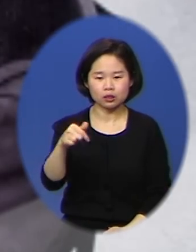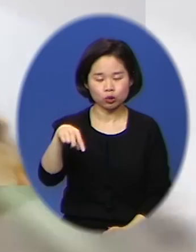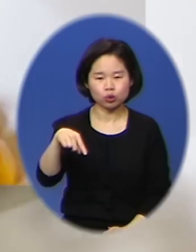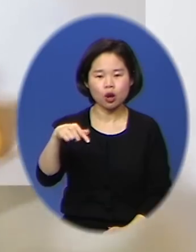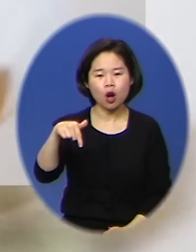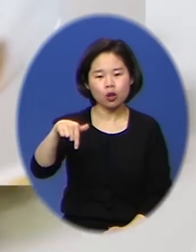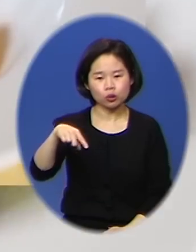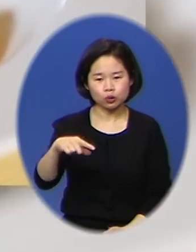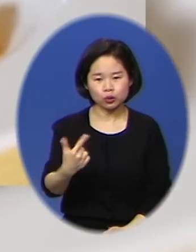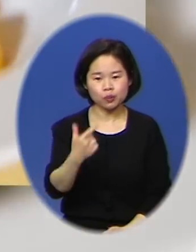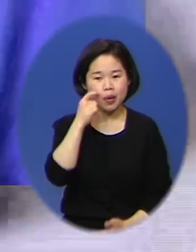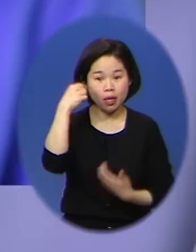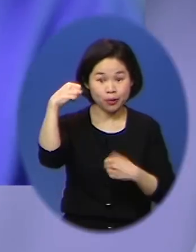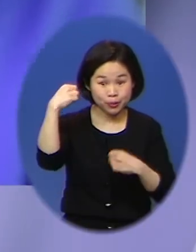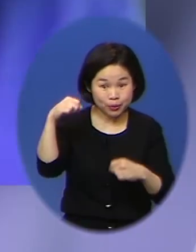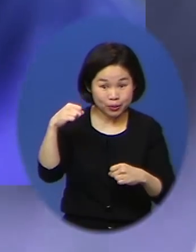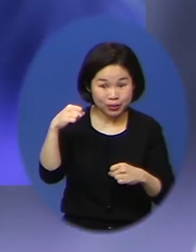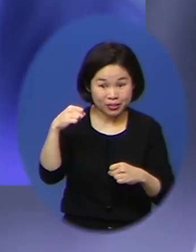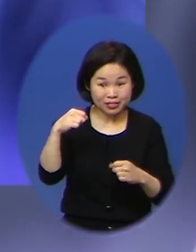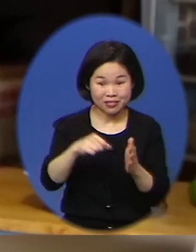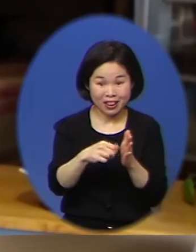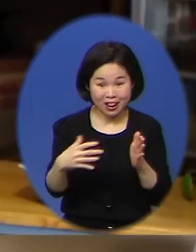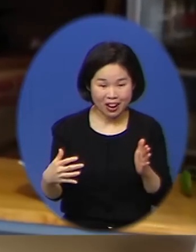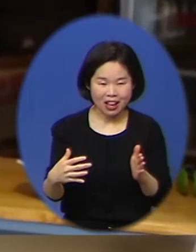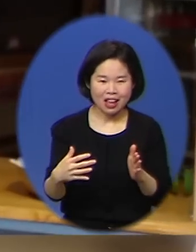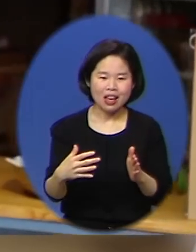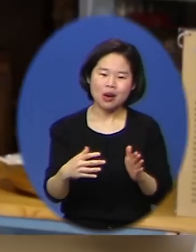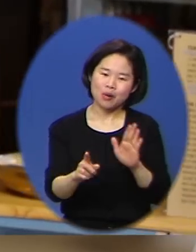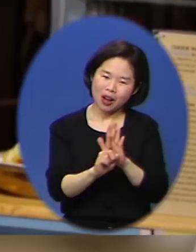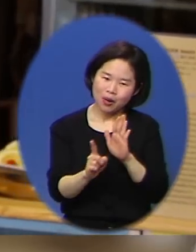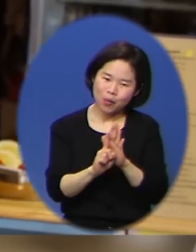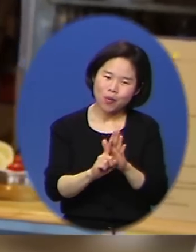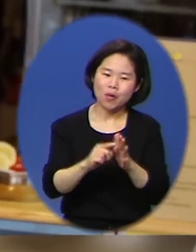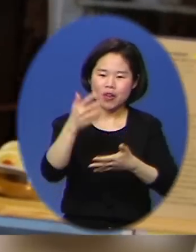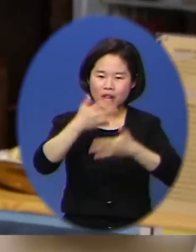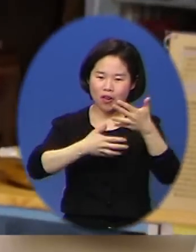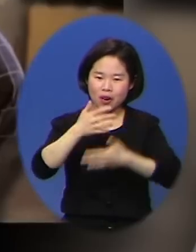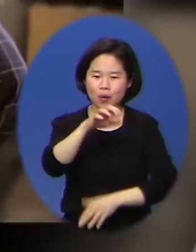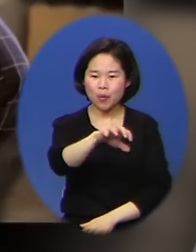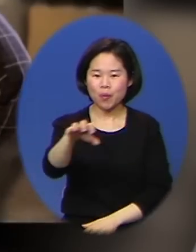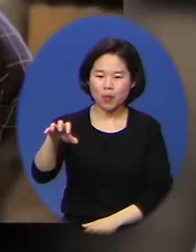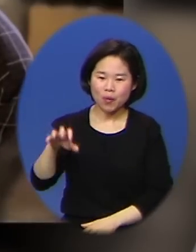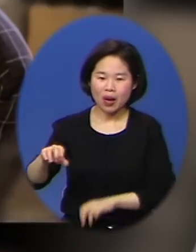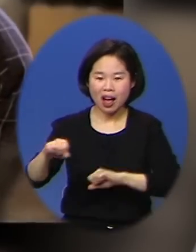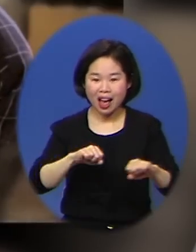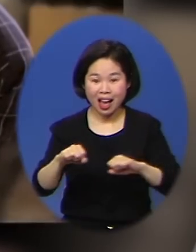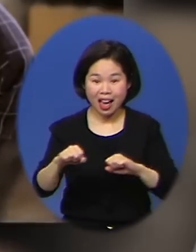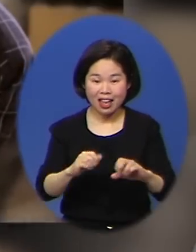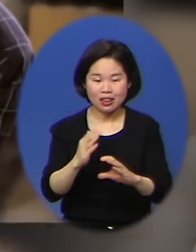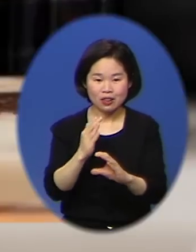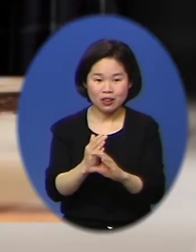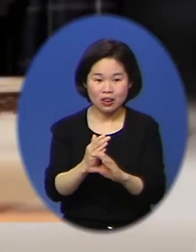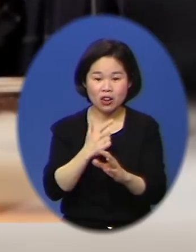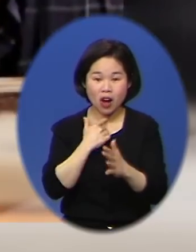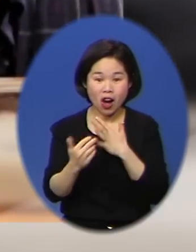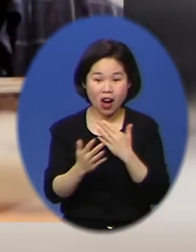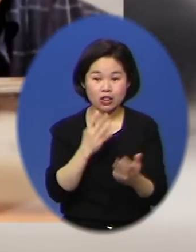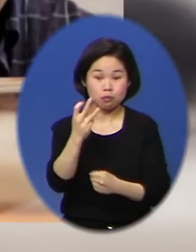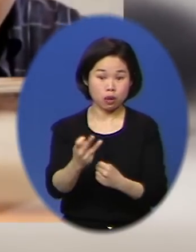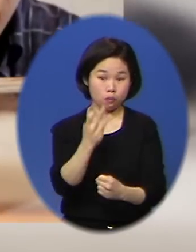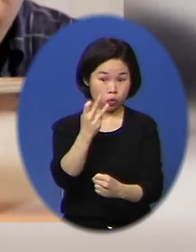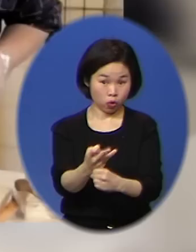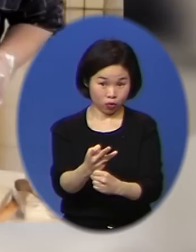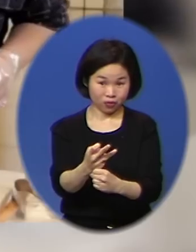그는 각종 광고, 영화 등 다양한 매체에서 활약하고 있는 데뷔 13년차 배우다.